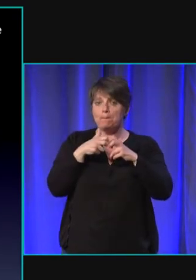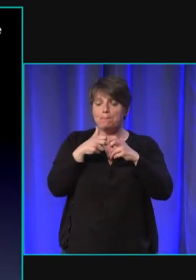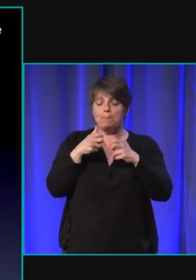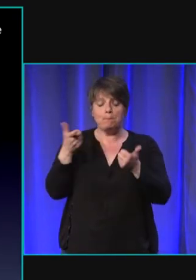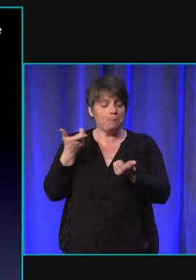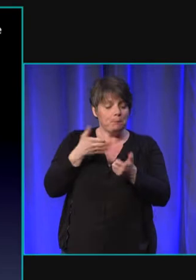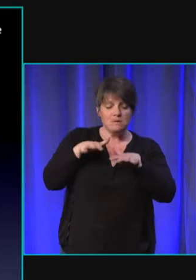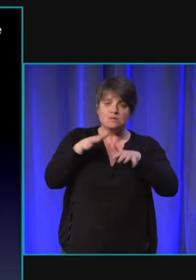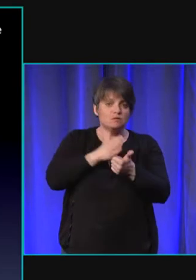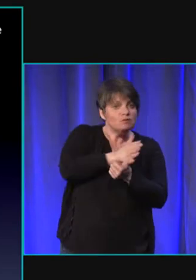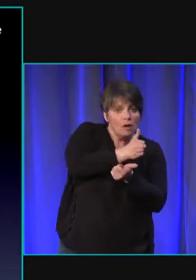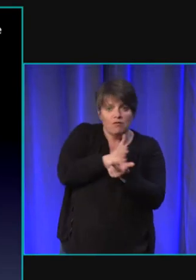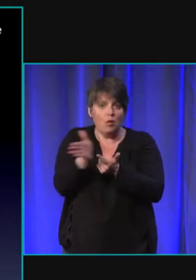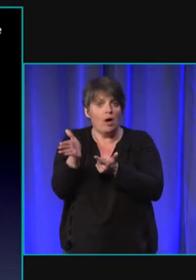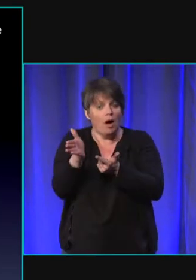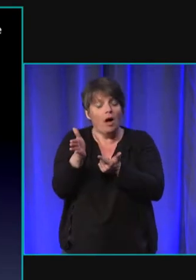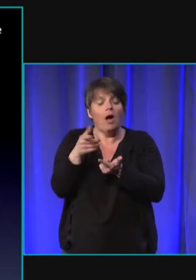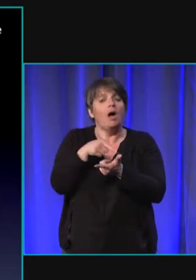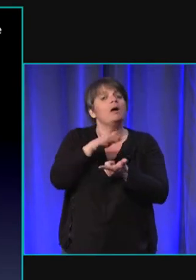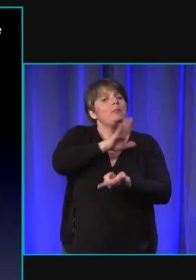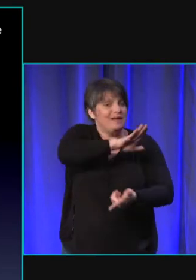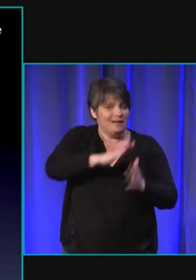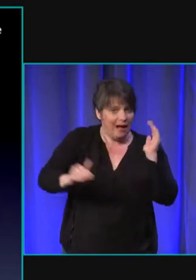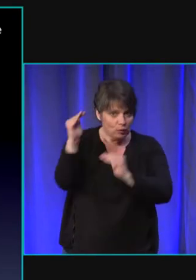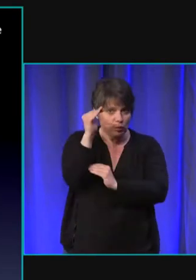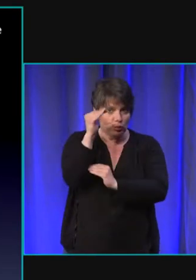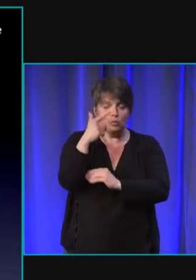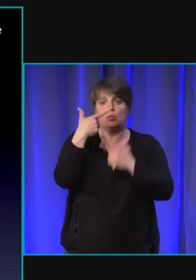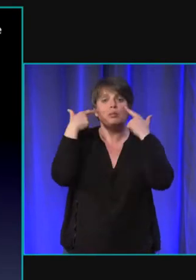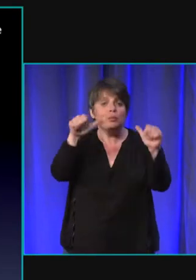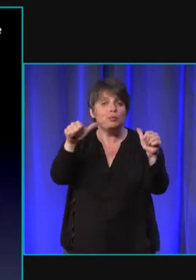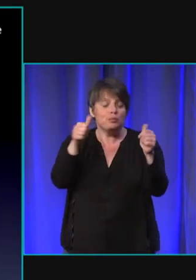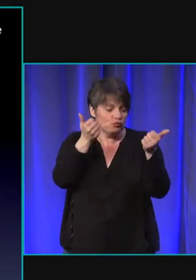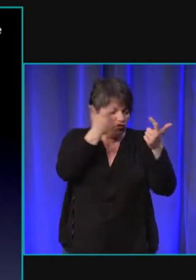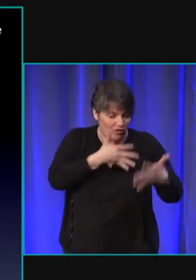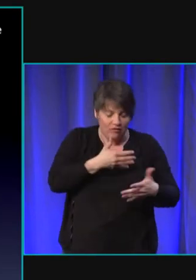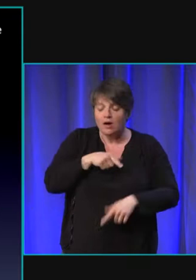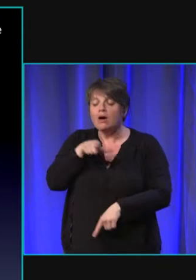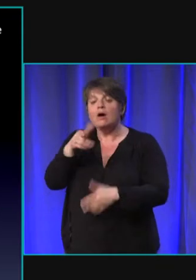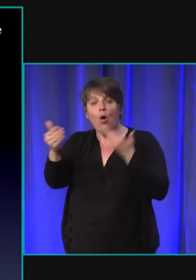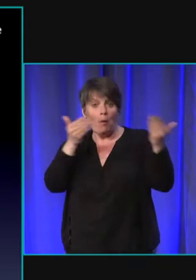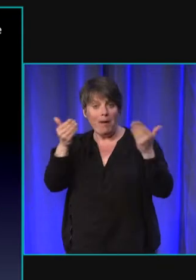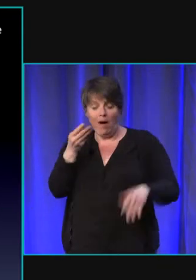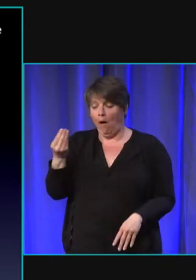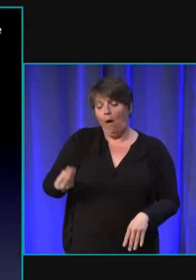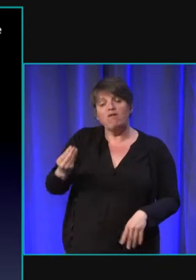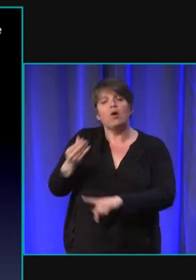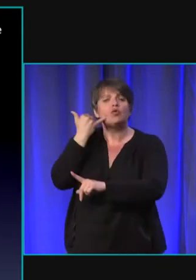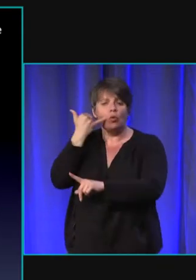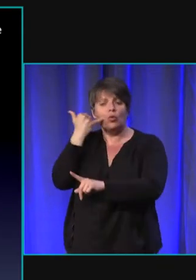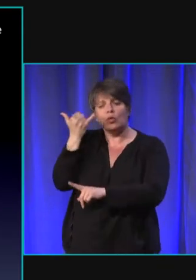différentes voies énergétiques, notamment chez les adultes. Et si on regarde chez les enfants, alors en jaune